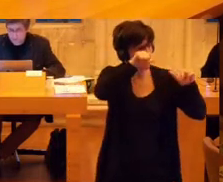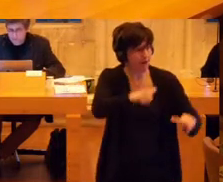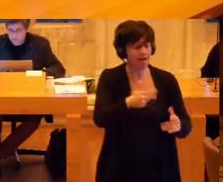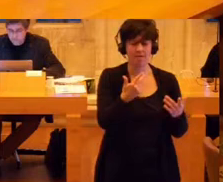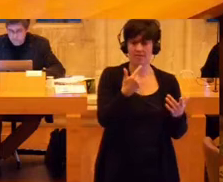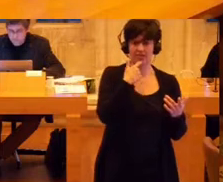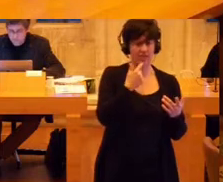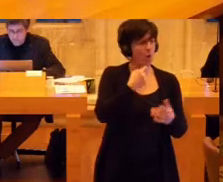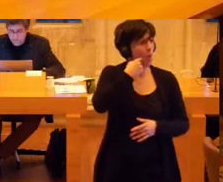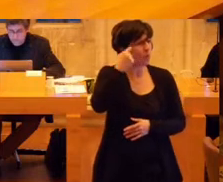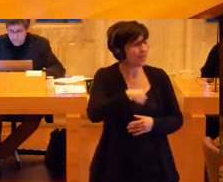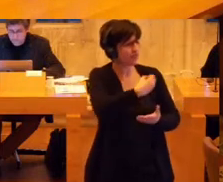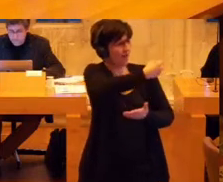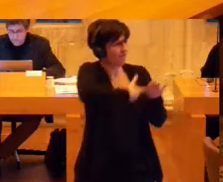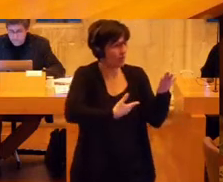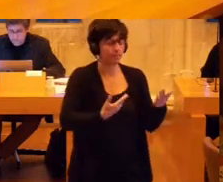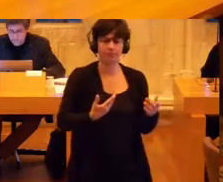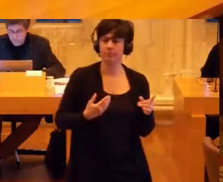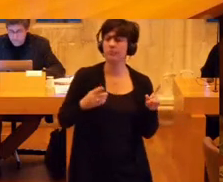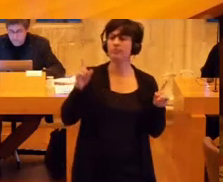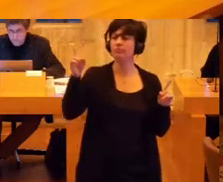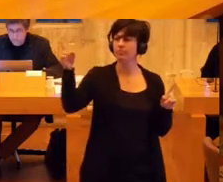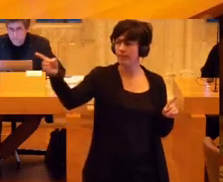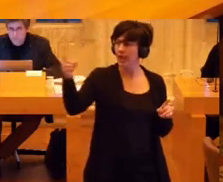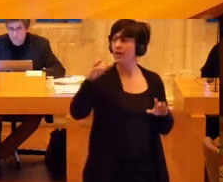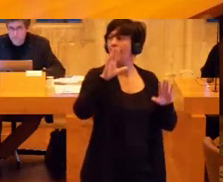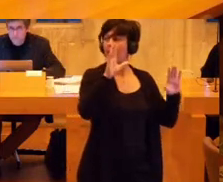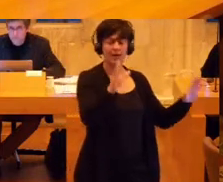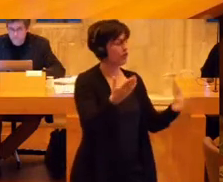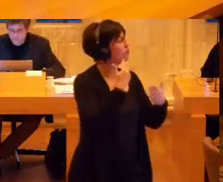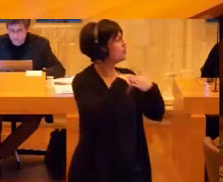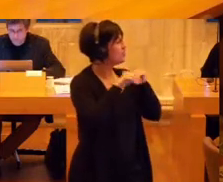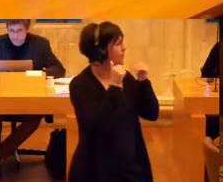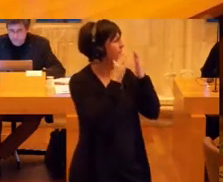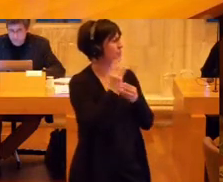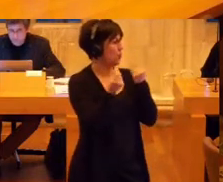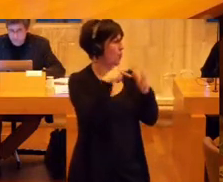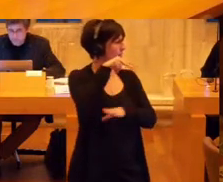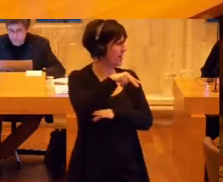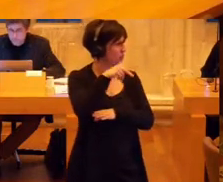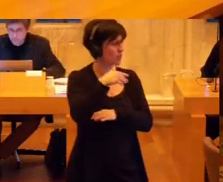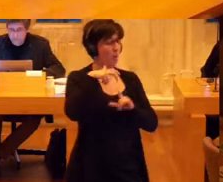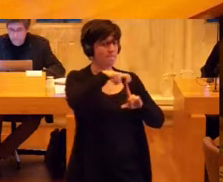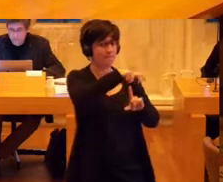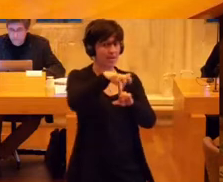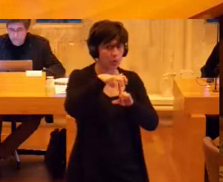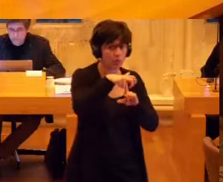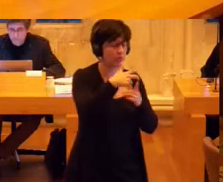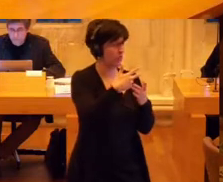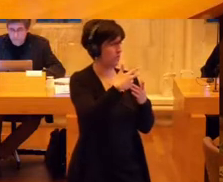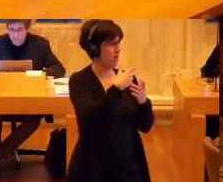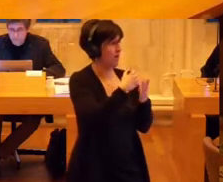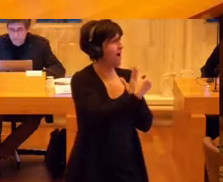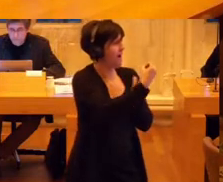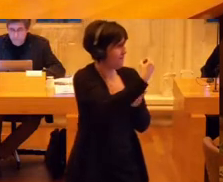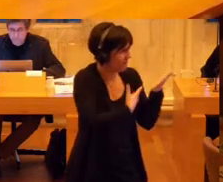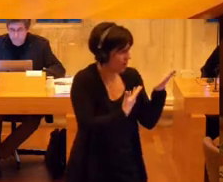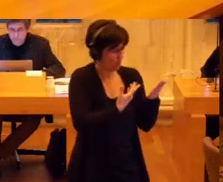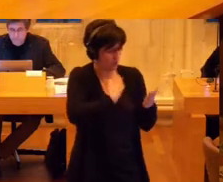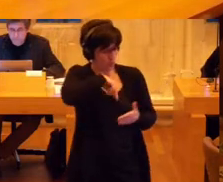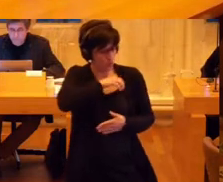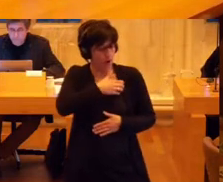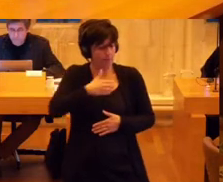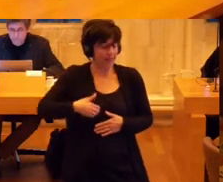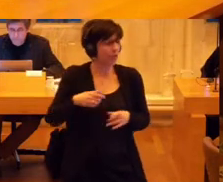Il y a l'obligation de signalement de la mérule dans une maison ou dans un appartement à la commune ou voire à